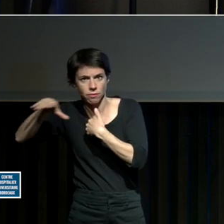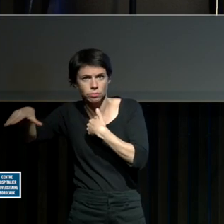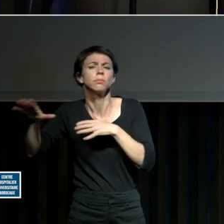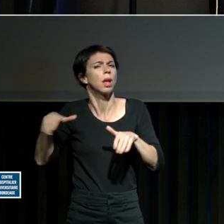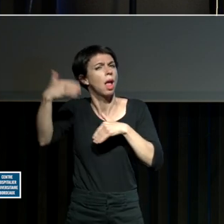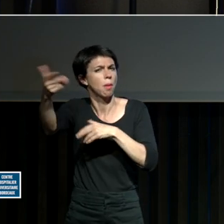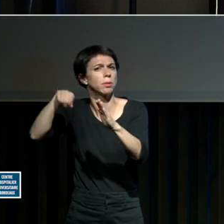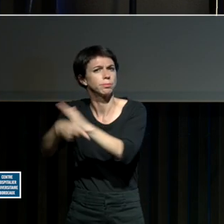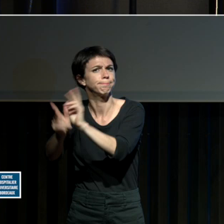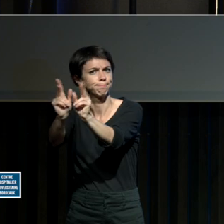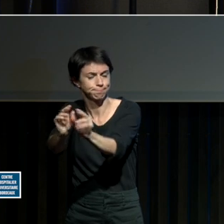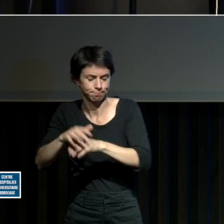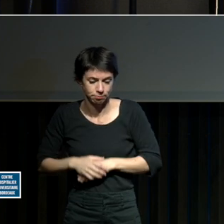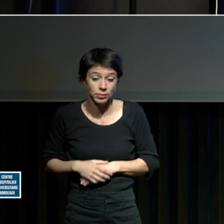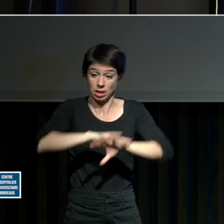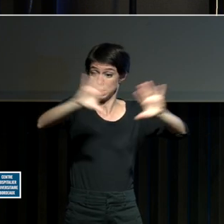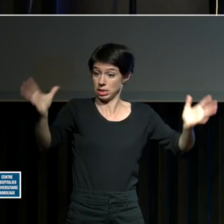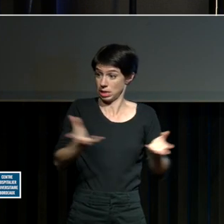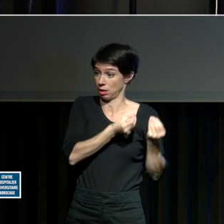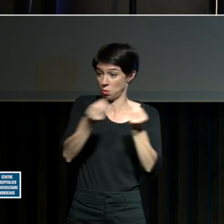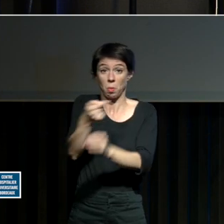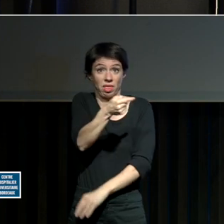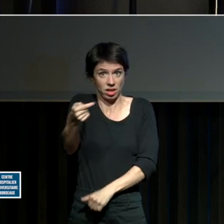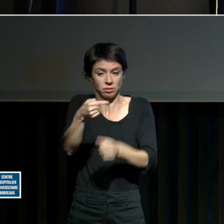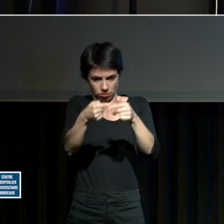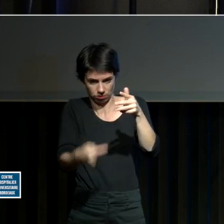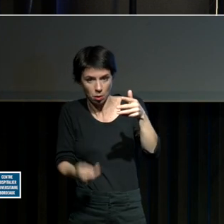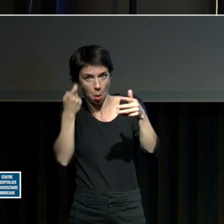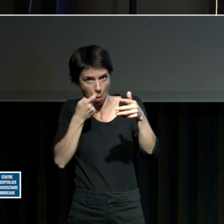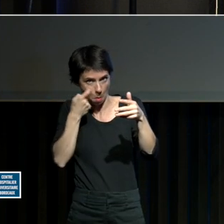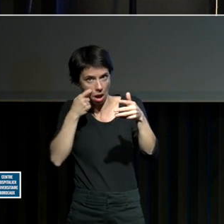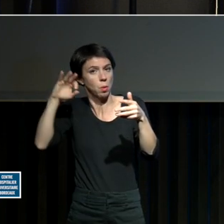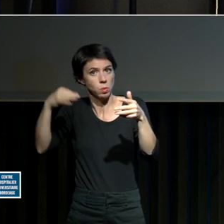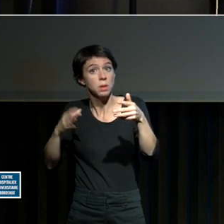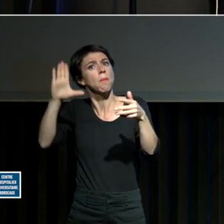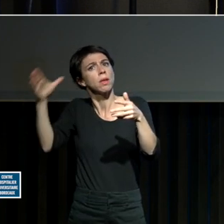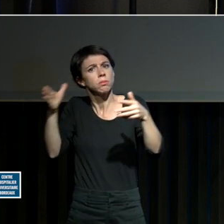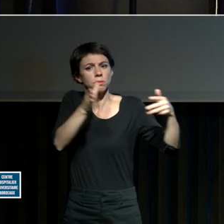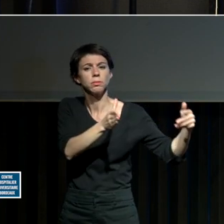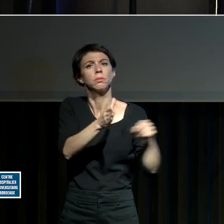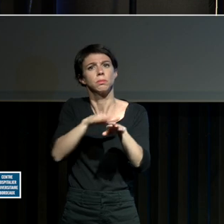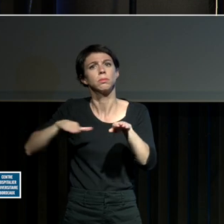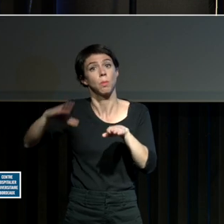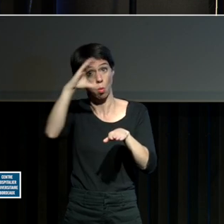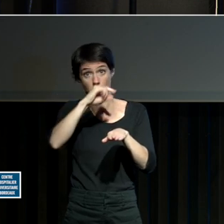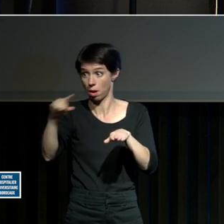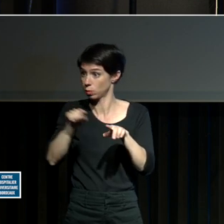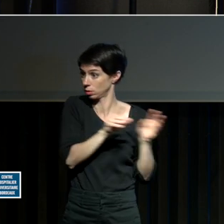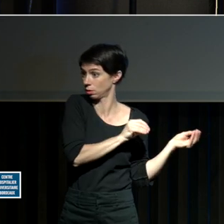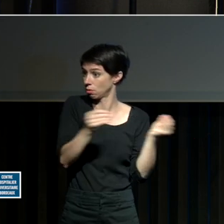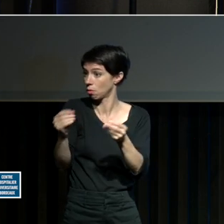néfastes sur la santé, il est important de ne pas laisser dans l'ombre également tout un ensemble